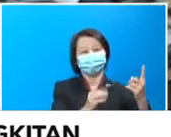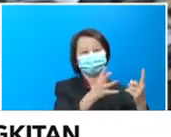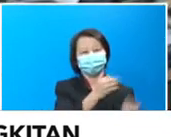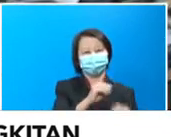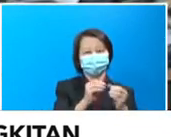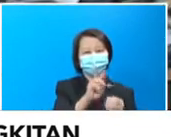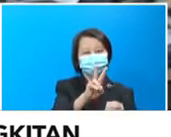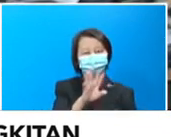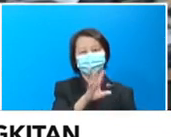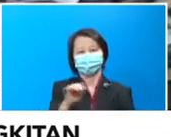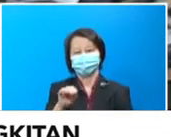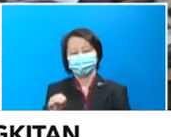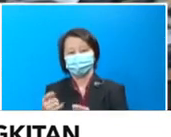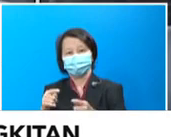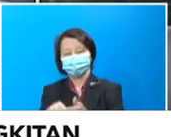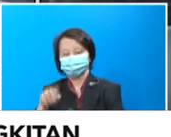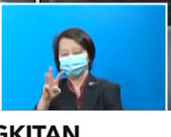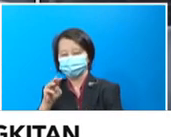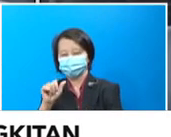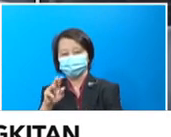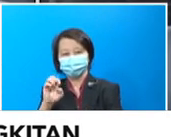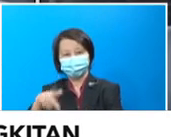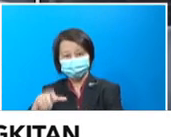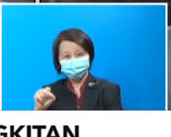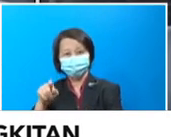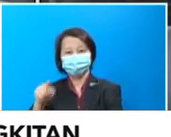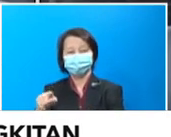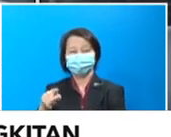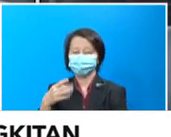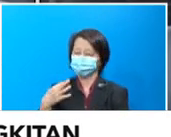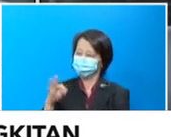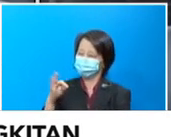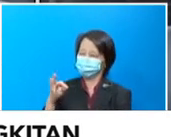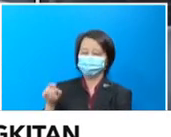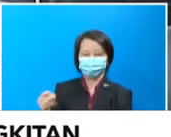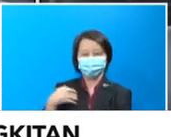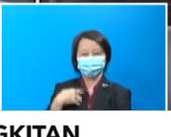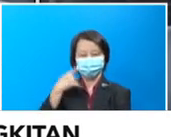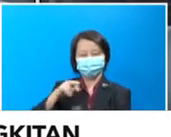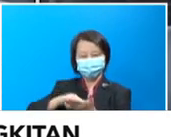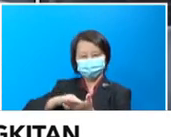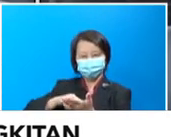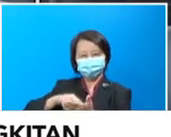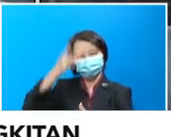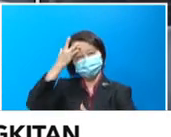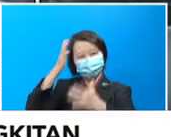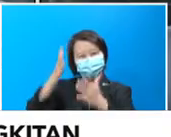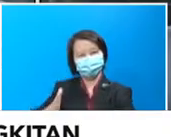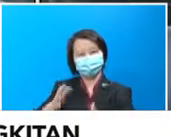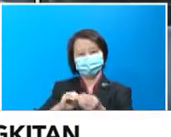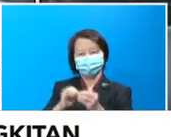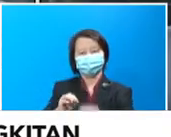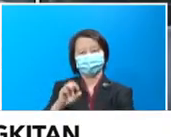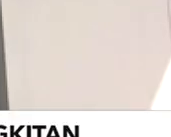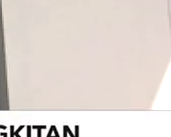menangani endemik copy 19 pada moswarat khas dewan rakyat pada Selasa tambahnya kerajaan juga mewujudkan pusat Valentin dan